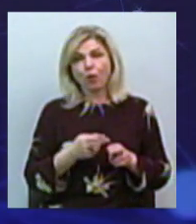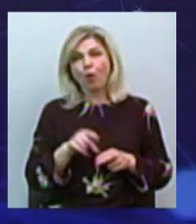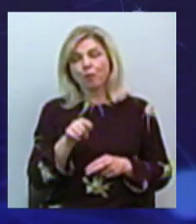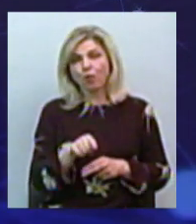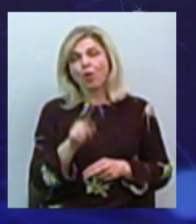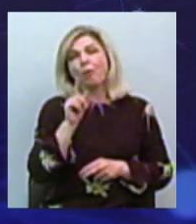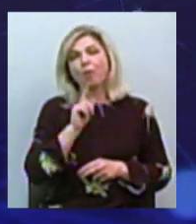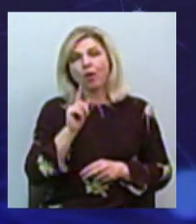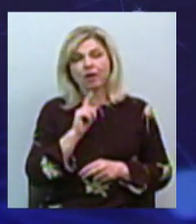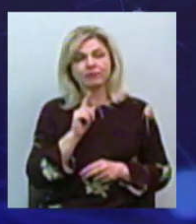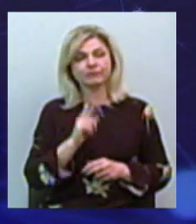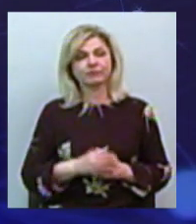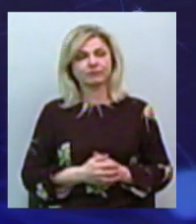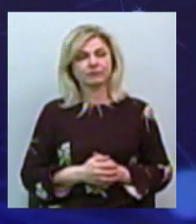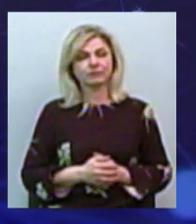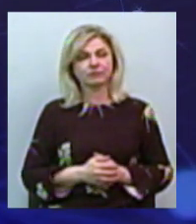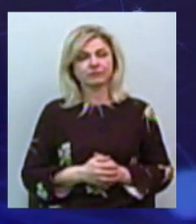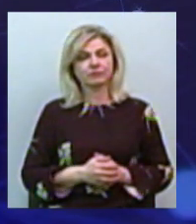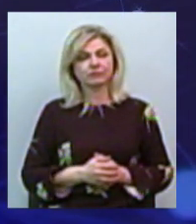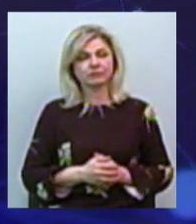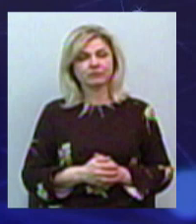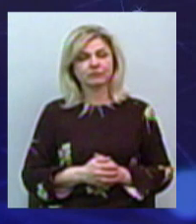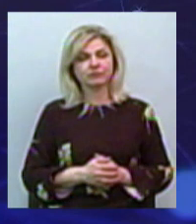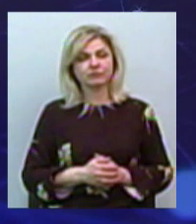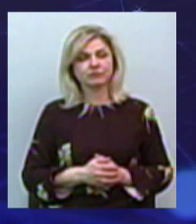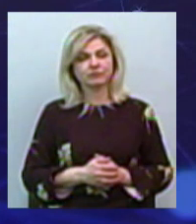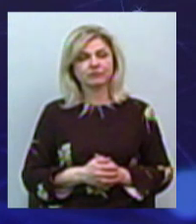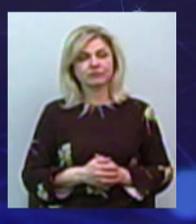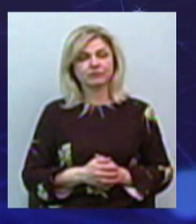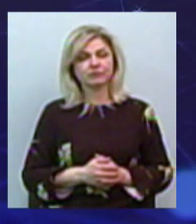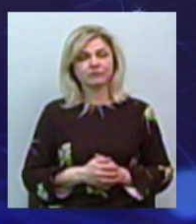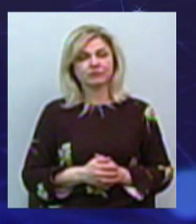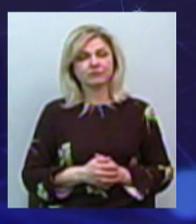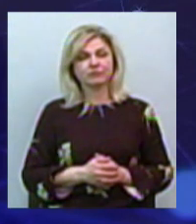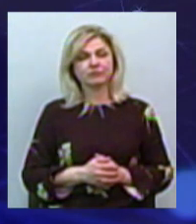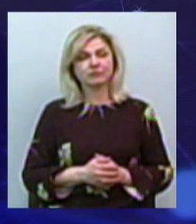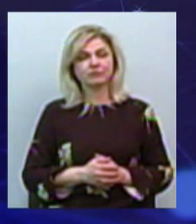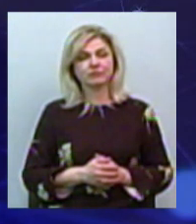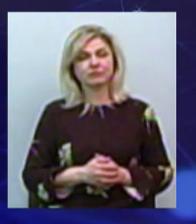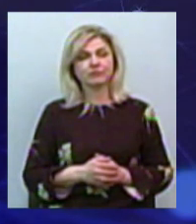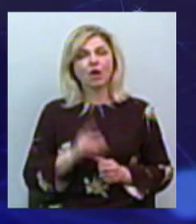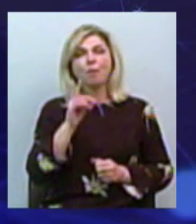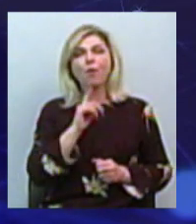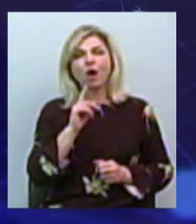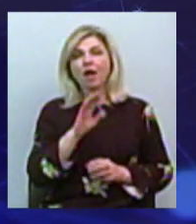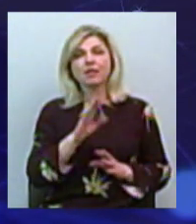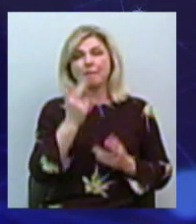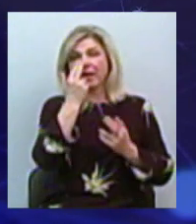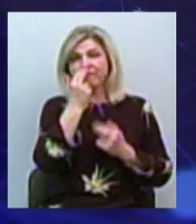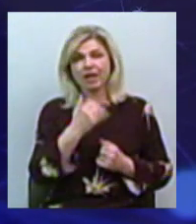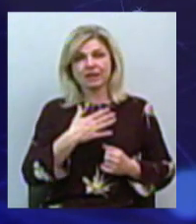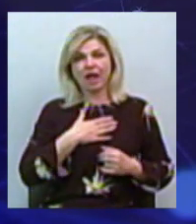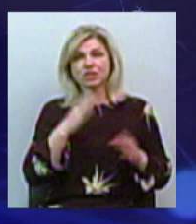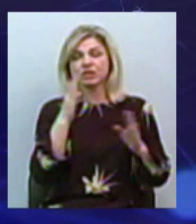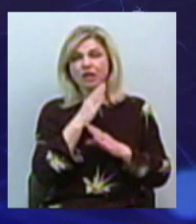поки він не застаріє? Не то, що не застаріє, поки він не обшліфується в нашому середовищі, він буде викликати саме, він